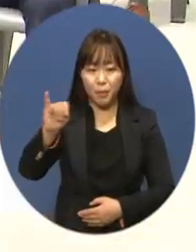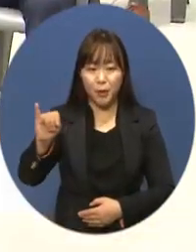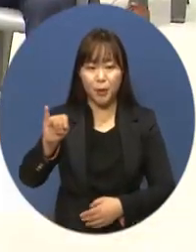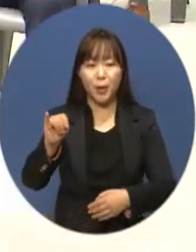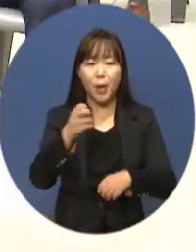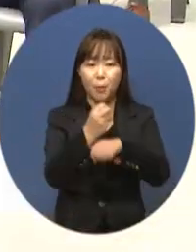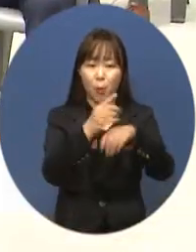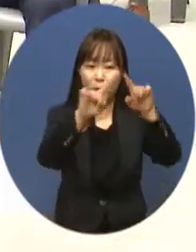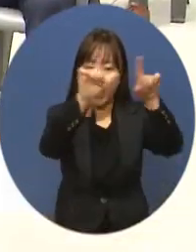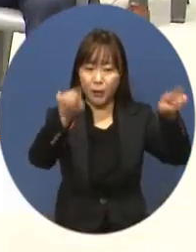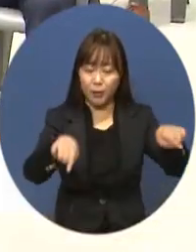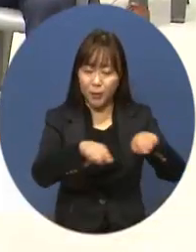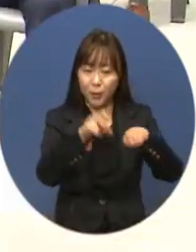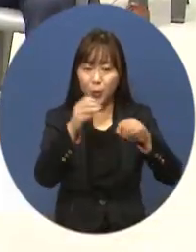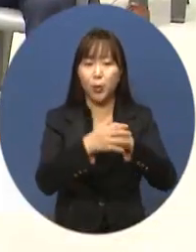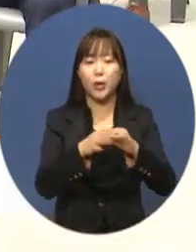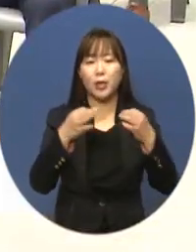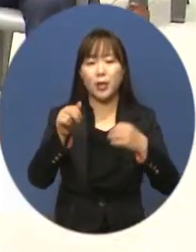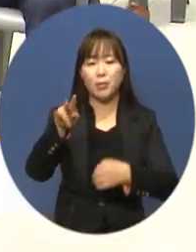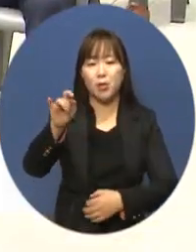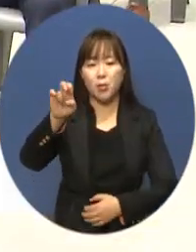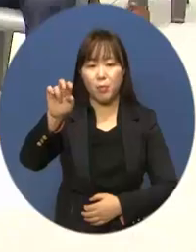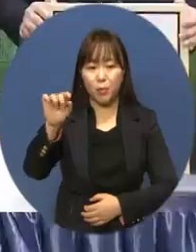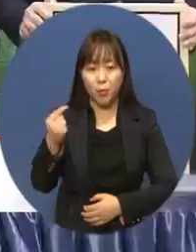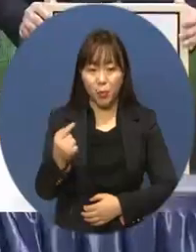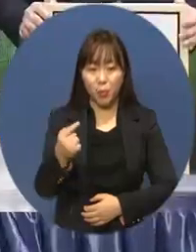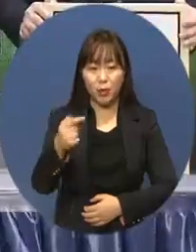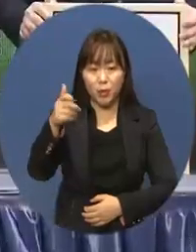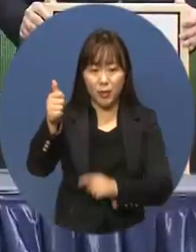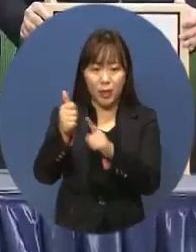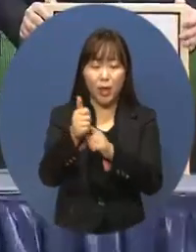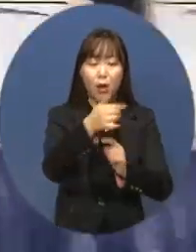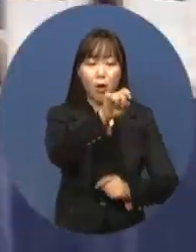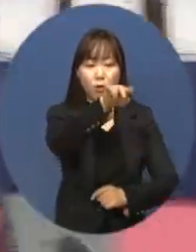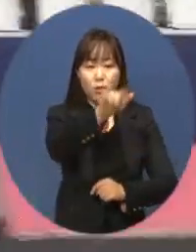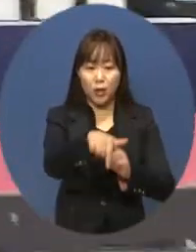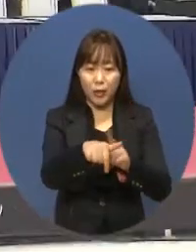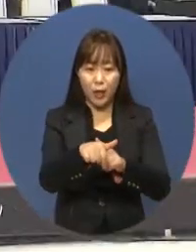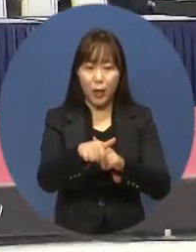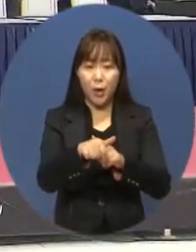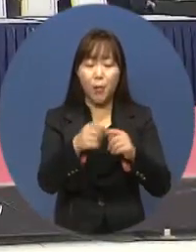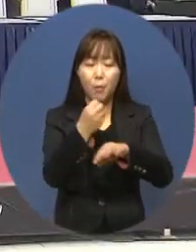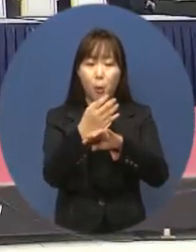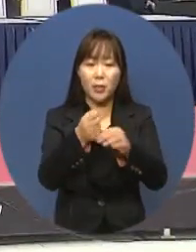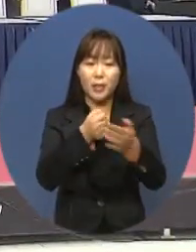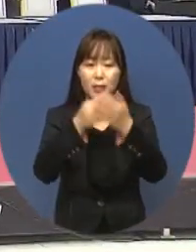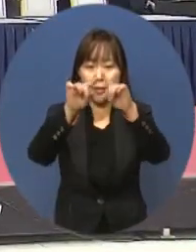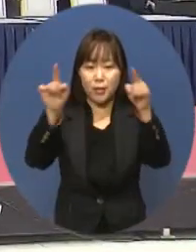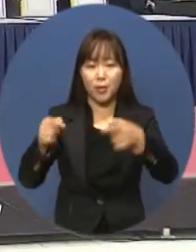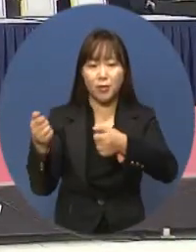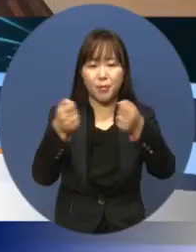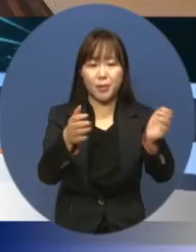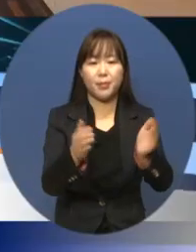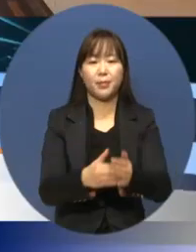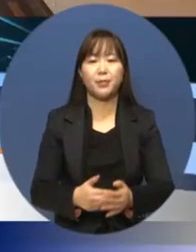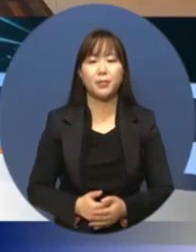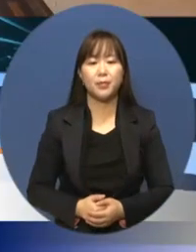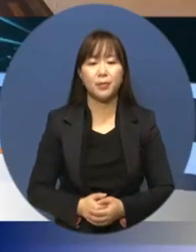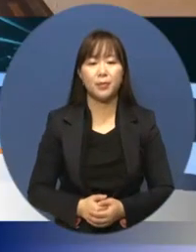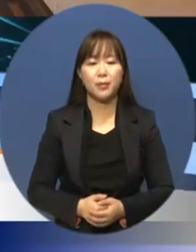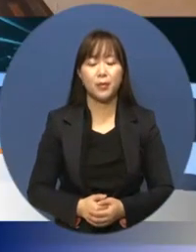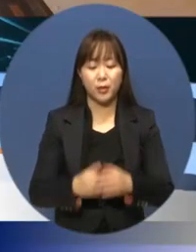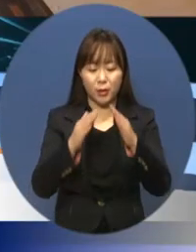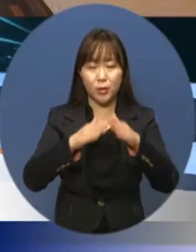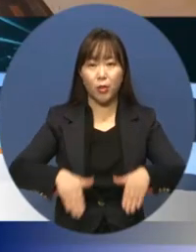제막식과 함께 김현모 청장이 허석 시장에게 팔마비 보물 지정서를 전달했습니다.